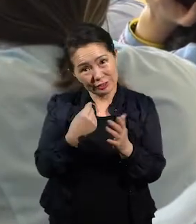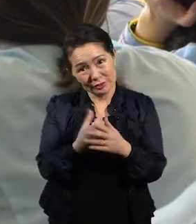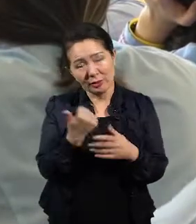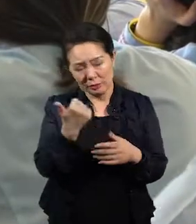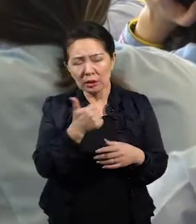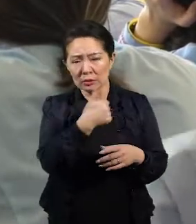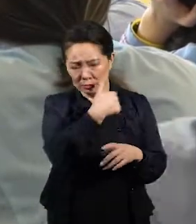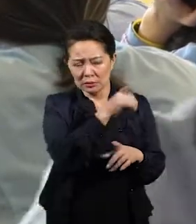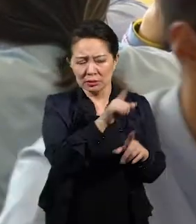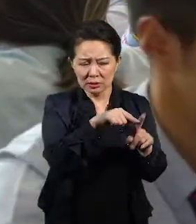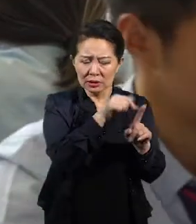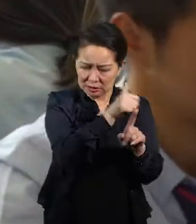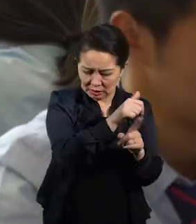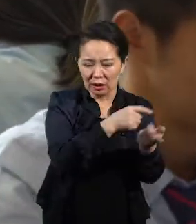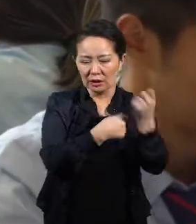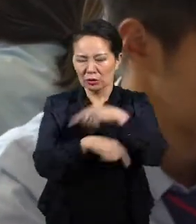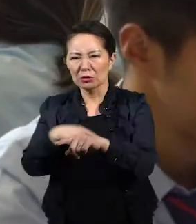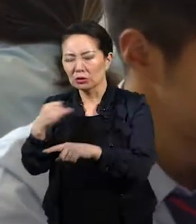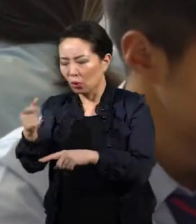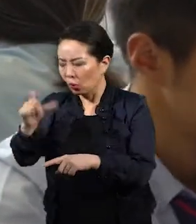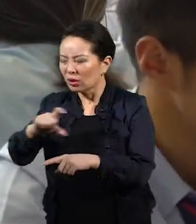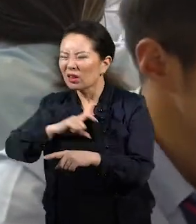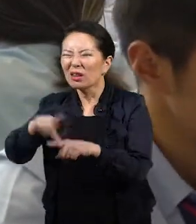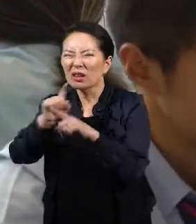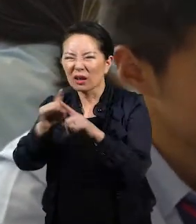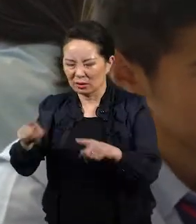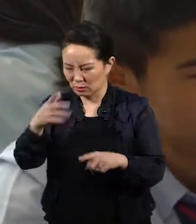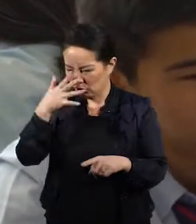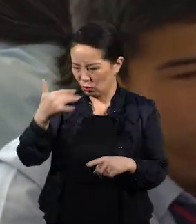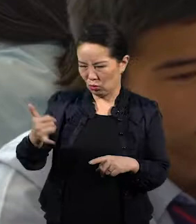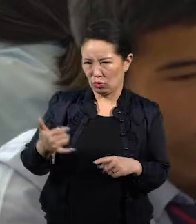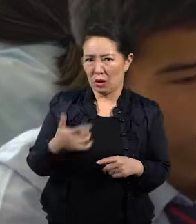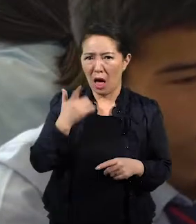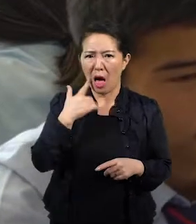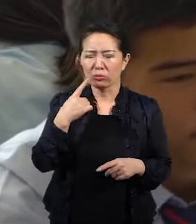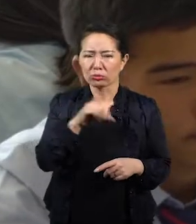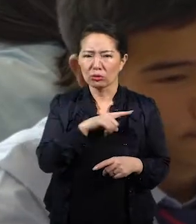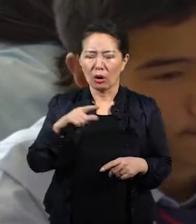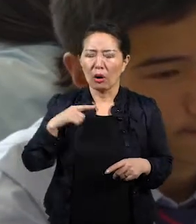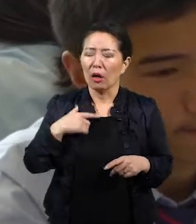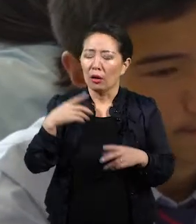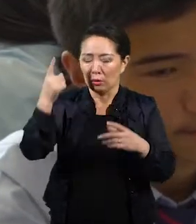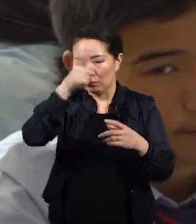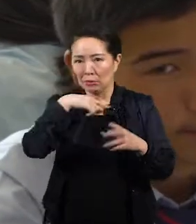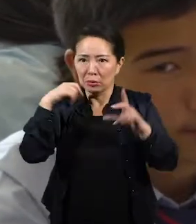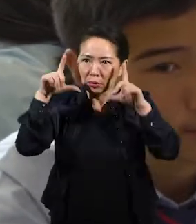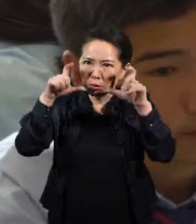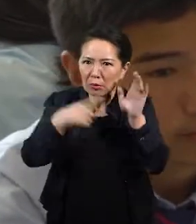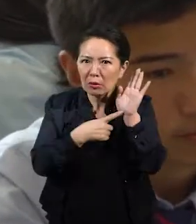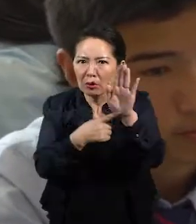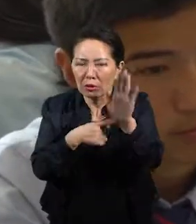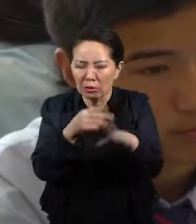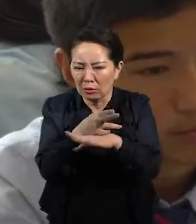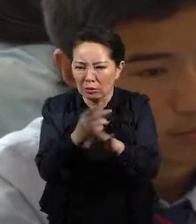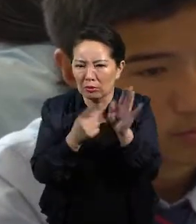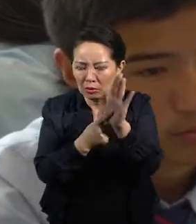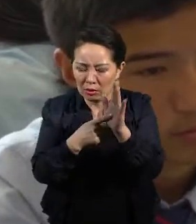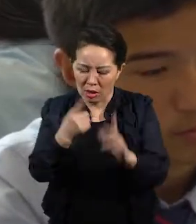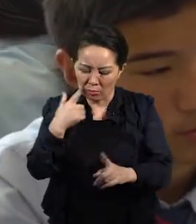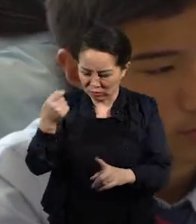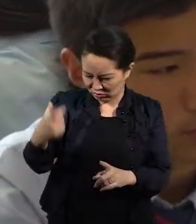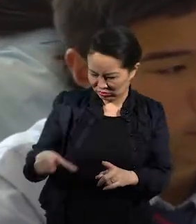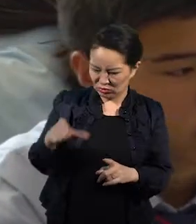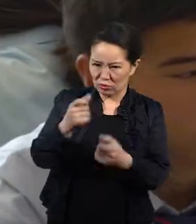гэж бодно. Нөгөө талаараа болохоор хүний эрхэд бас халтцгийн муухай. Тэгээд ялангуяа тэр эмэгтэй гаргаад байгаа нь бүр тэр эмэгтэйг